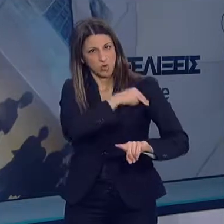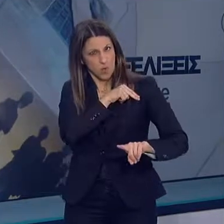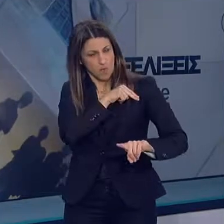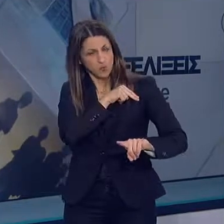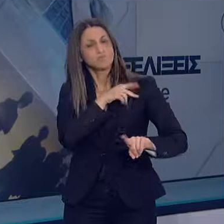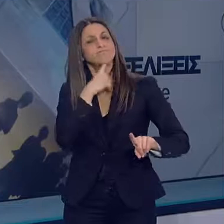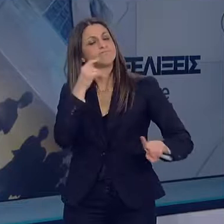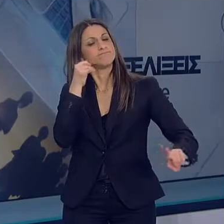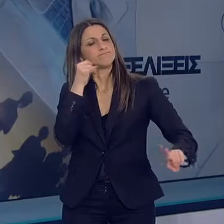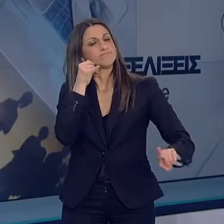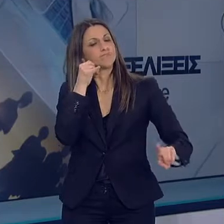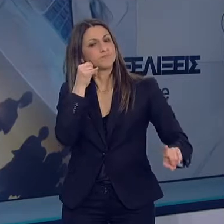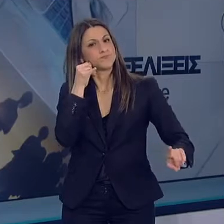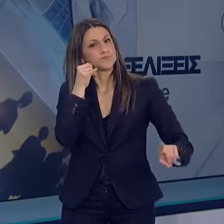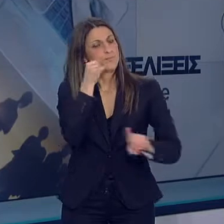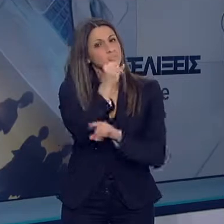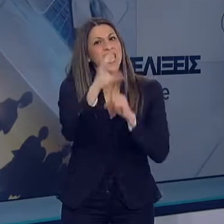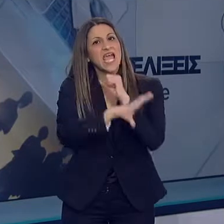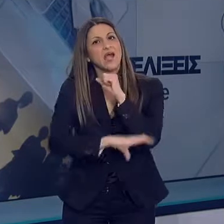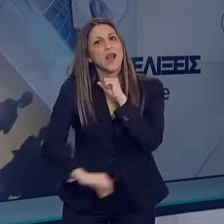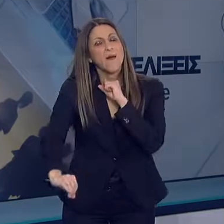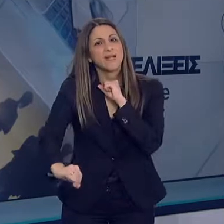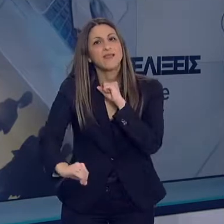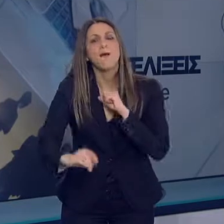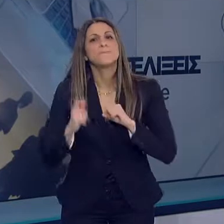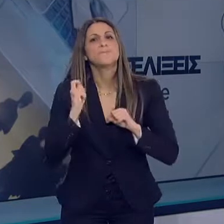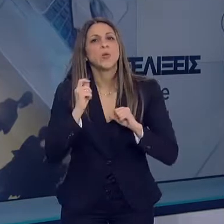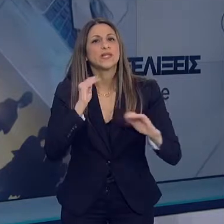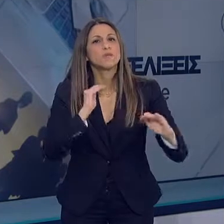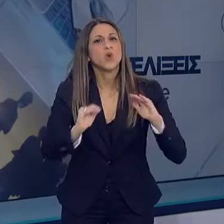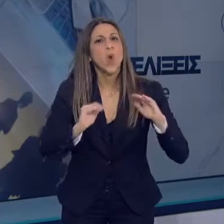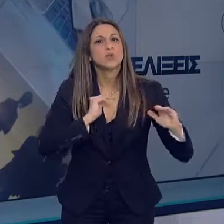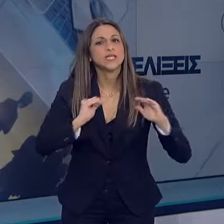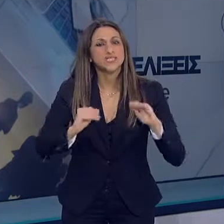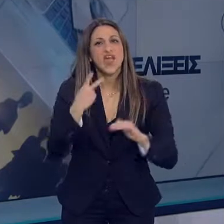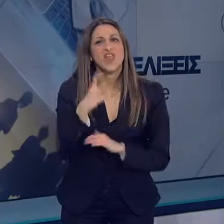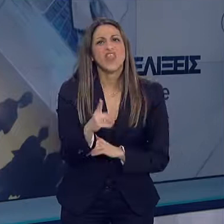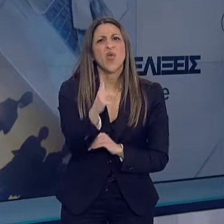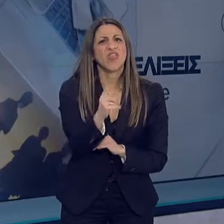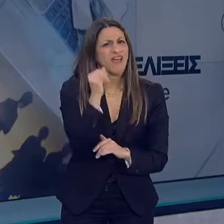ακτινοθεραπείων θα επικοινωνεί τηλεφωνικά με τη Γενική Γραμματεία Πολιτικής Προστασίας στο τηλέφωνο